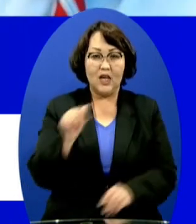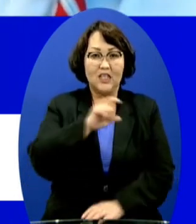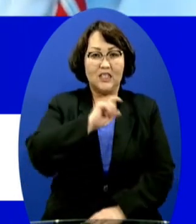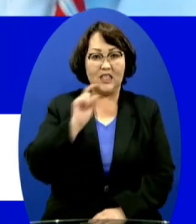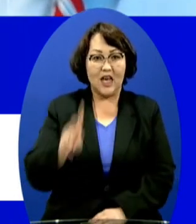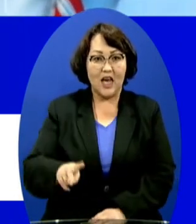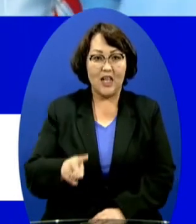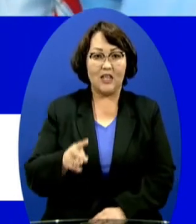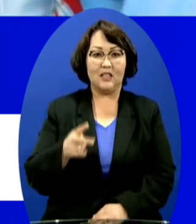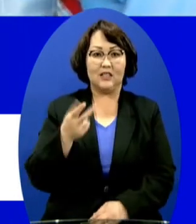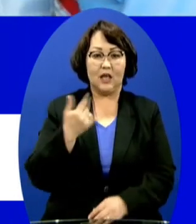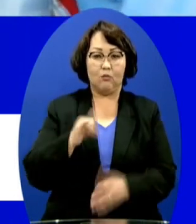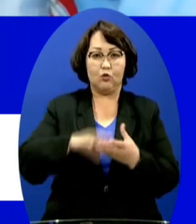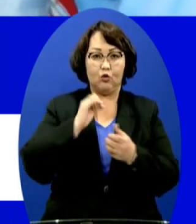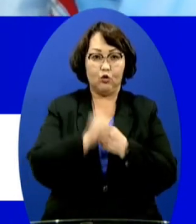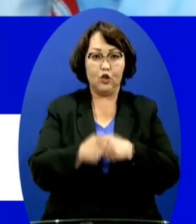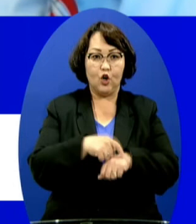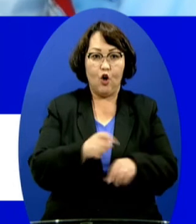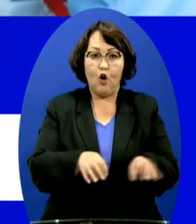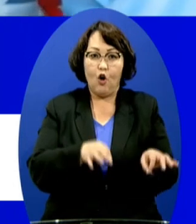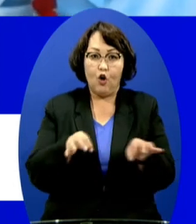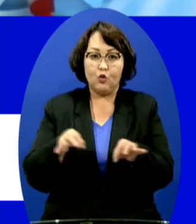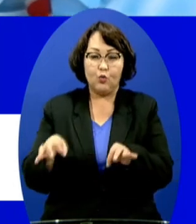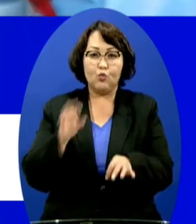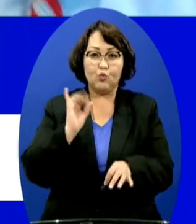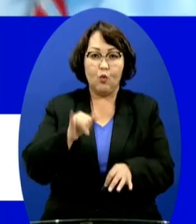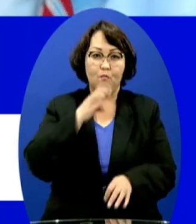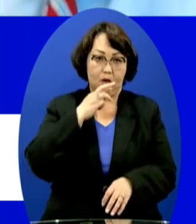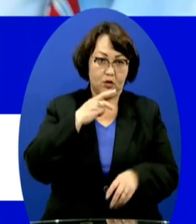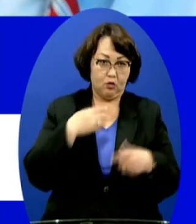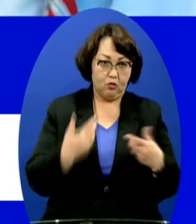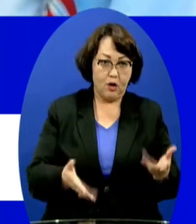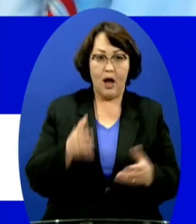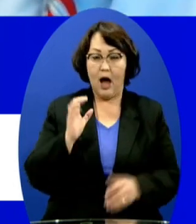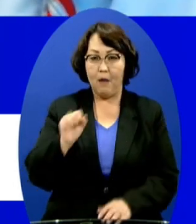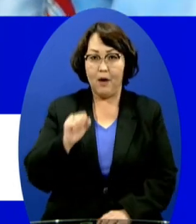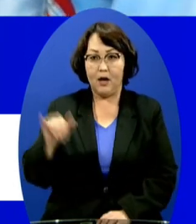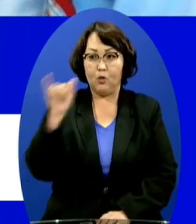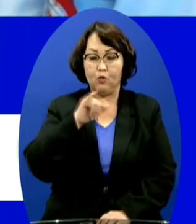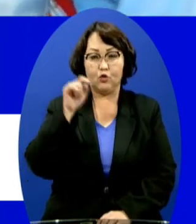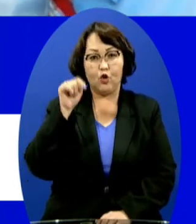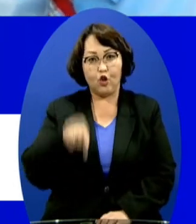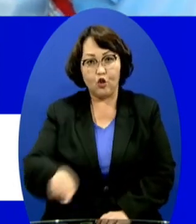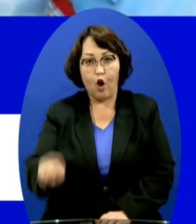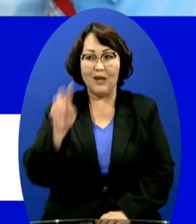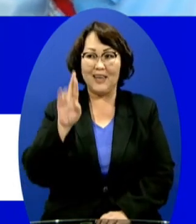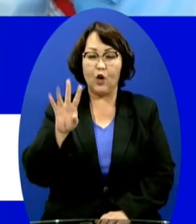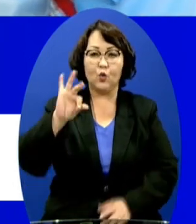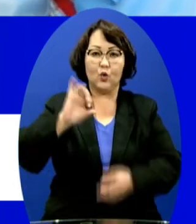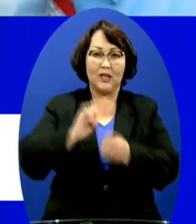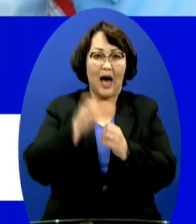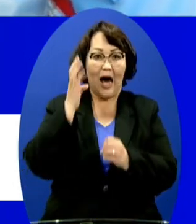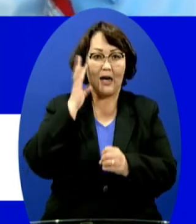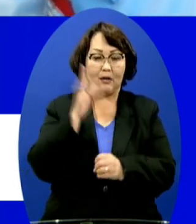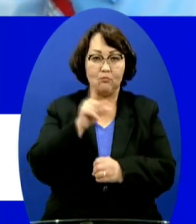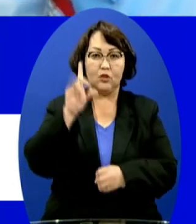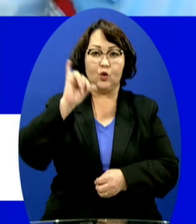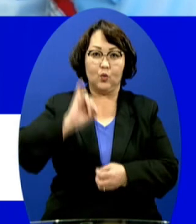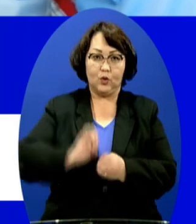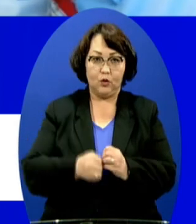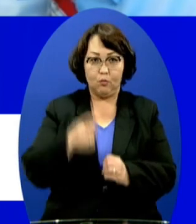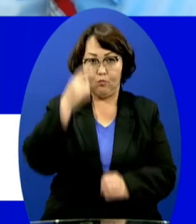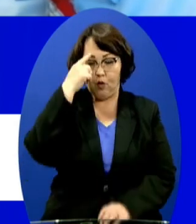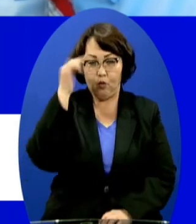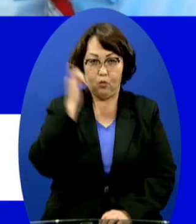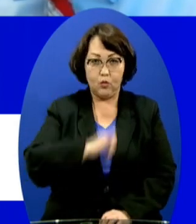зээлүүдийг хойшлуулж яах вэ гэсэн мэдээллүүд Америкийн нэгдсэн улсад ямар одоо арга хэмжээнд авч яах вэ? За эндээс одоо тохиолдол одоо Монгол